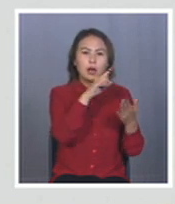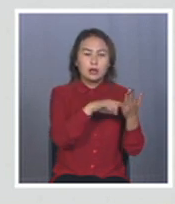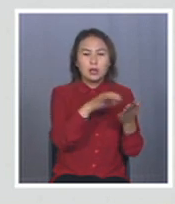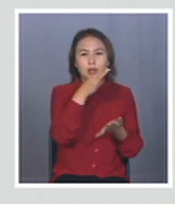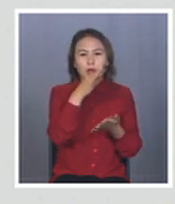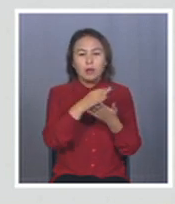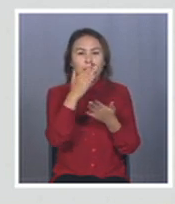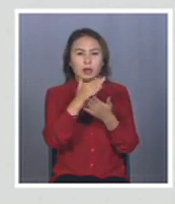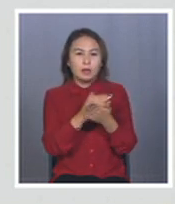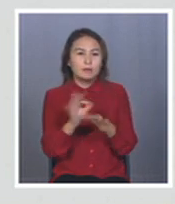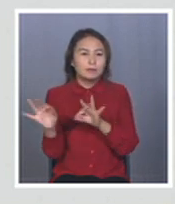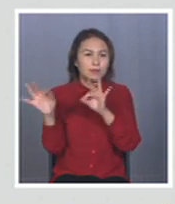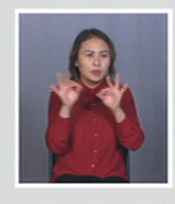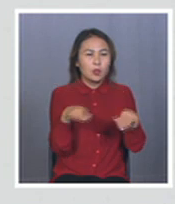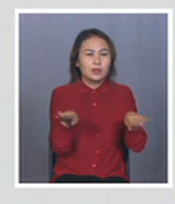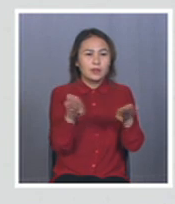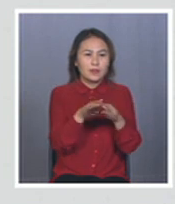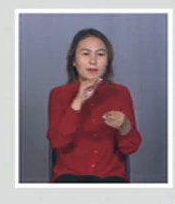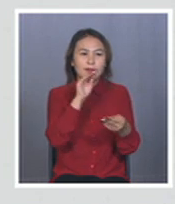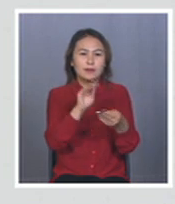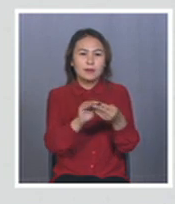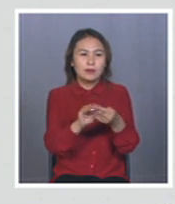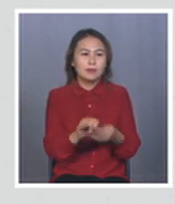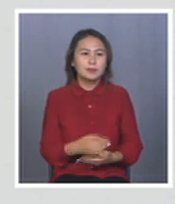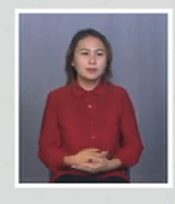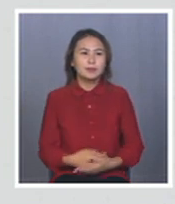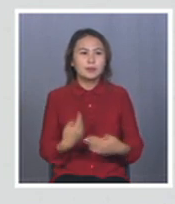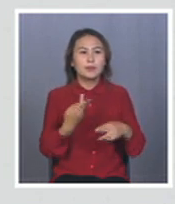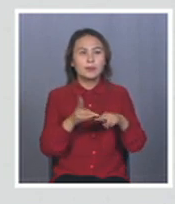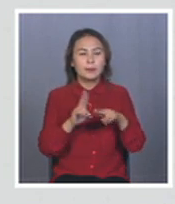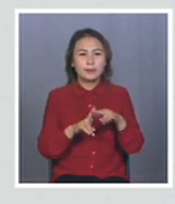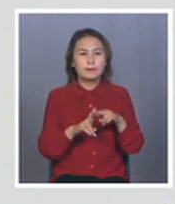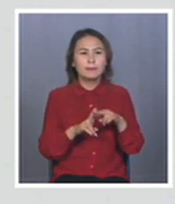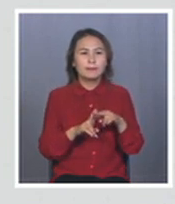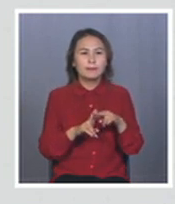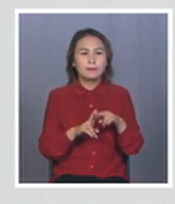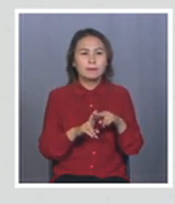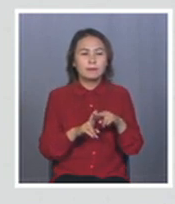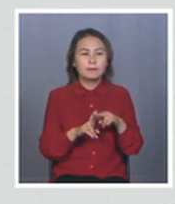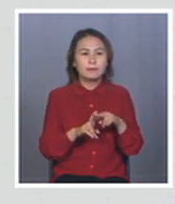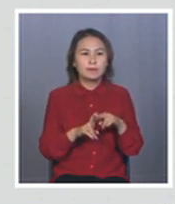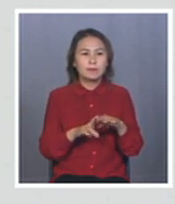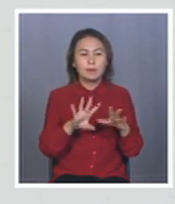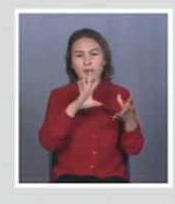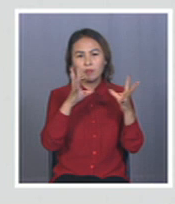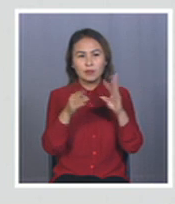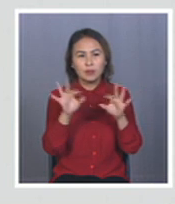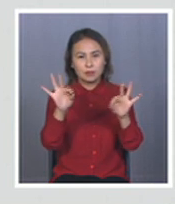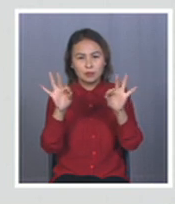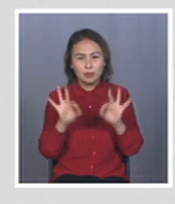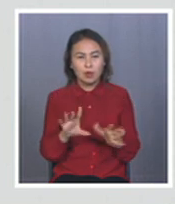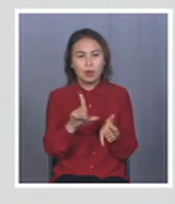бағдарламалау үшін дәл осы скриптерді пайдаланамыз. Сол себепті енді осы скриптерді